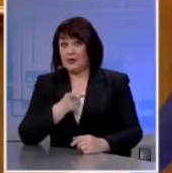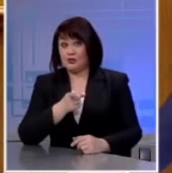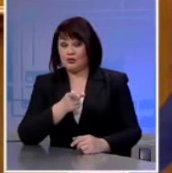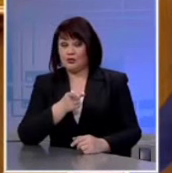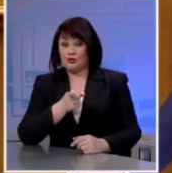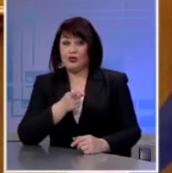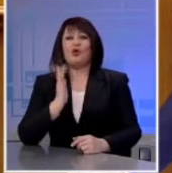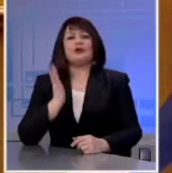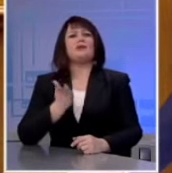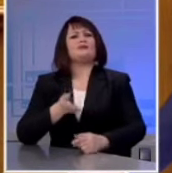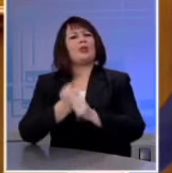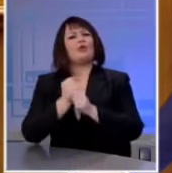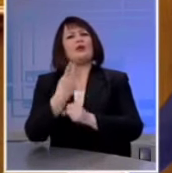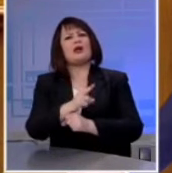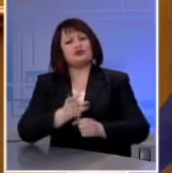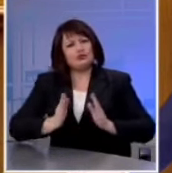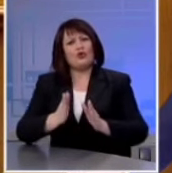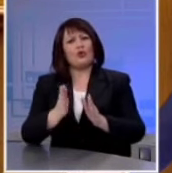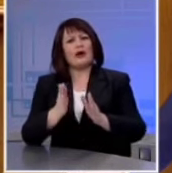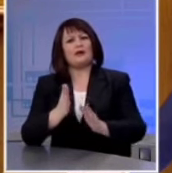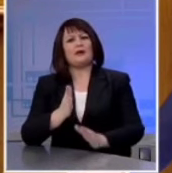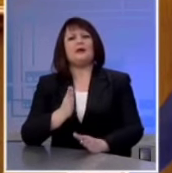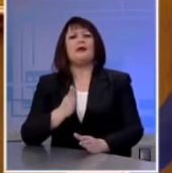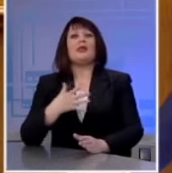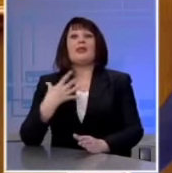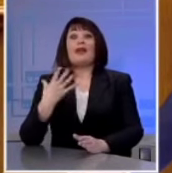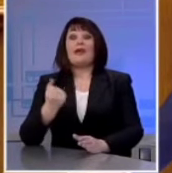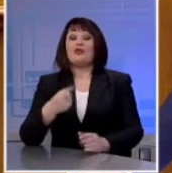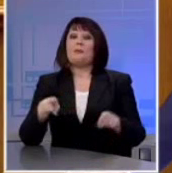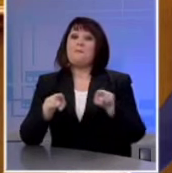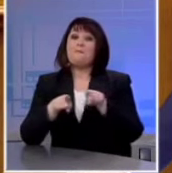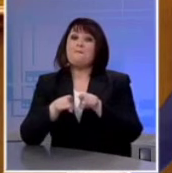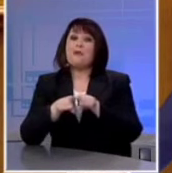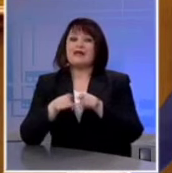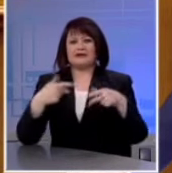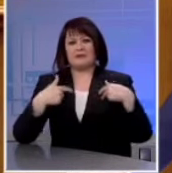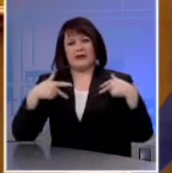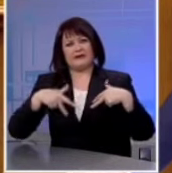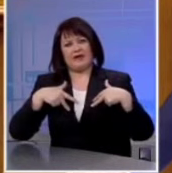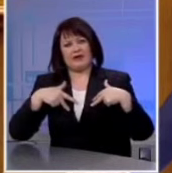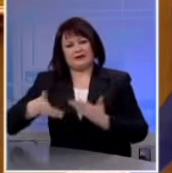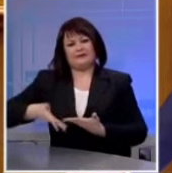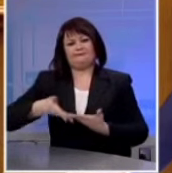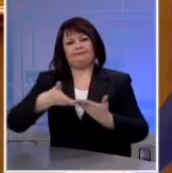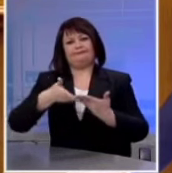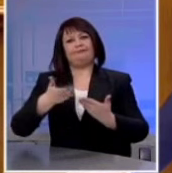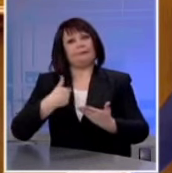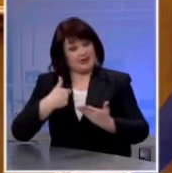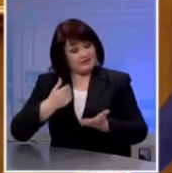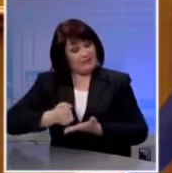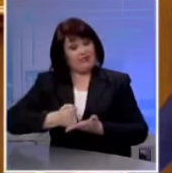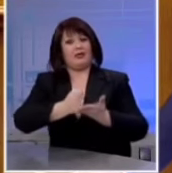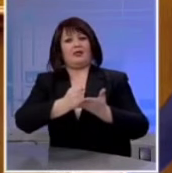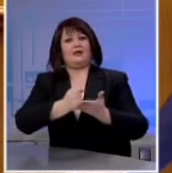ότι σε κάθε τους βήμα θα έχουν δίπλα τους αυτή την κυβέρνηση, θα έχουν τη στήριξή μας,